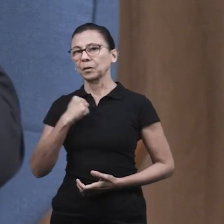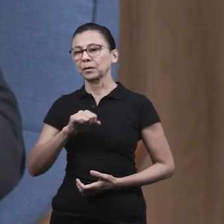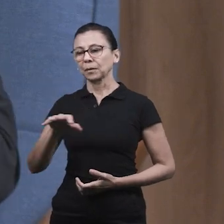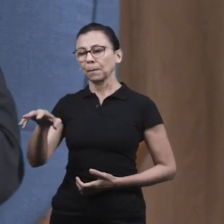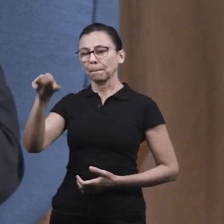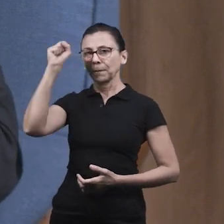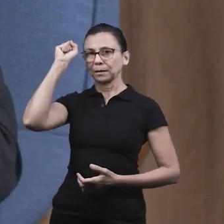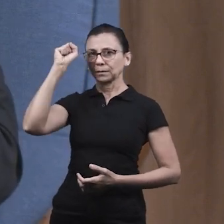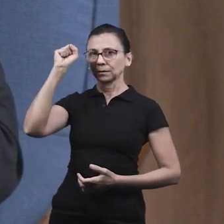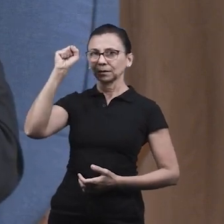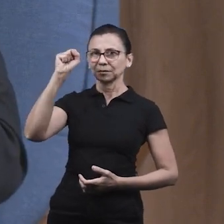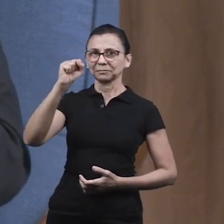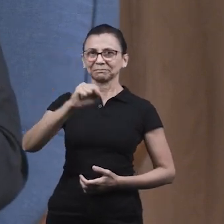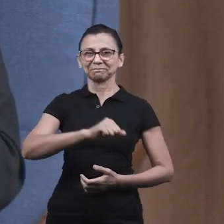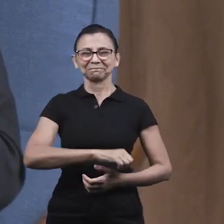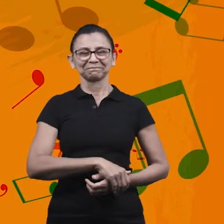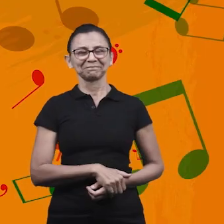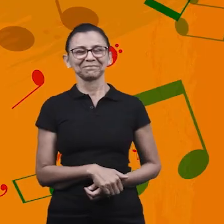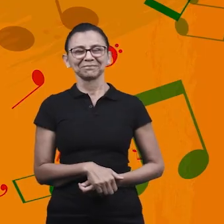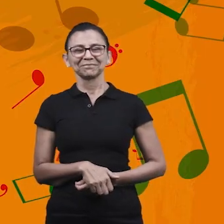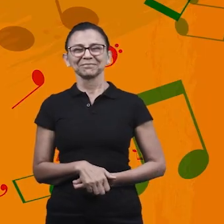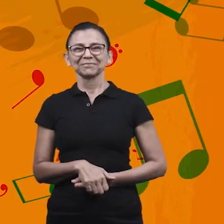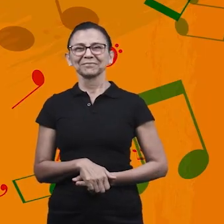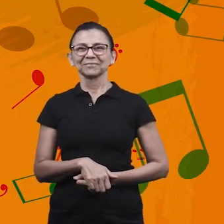instrument et nous allons apprendre. Vamos aprender.